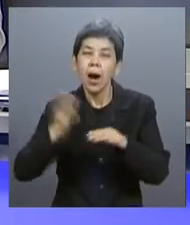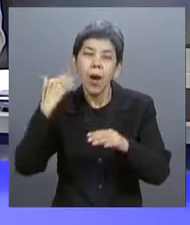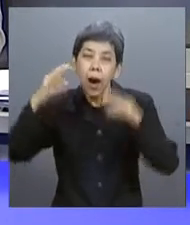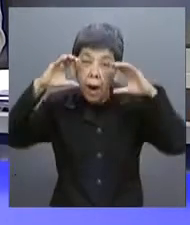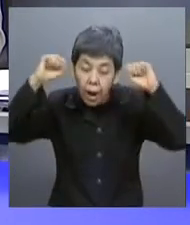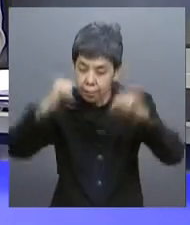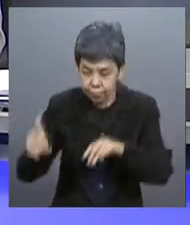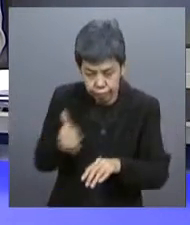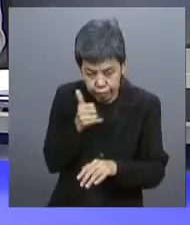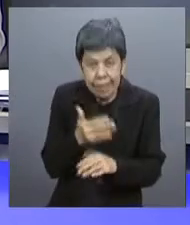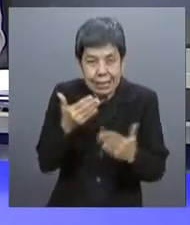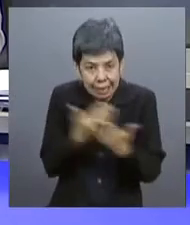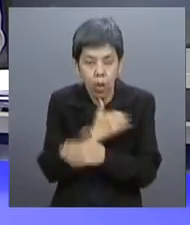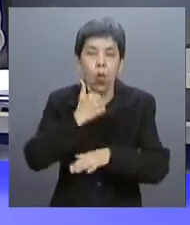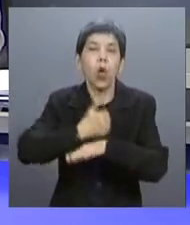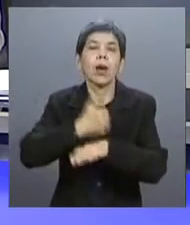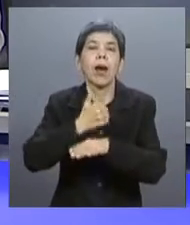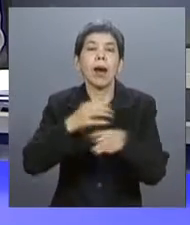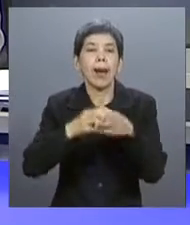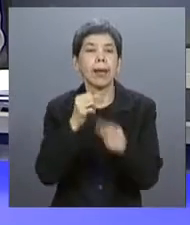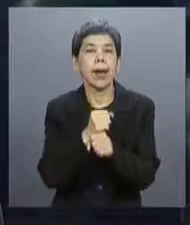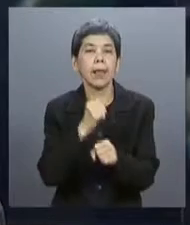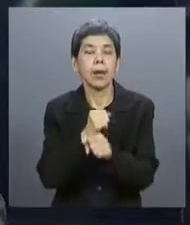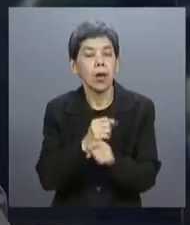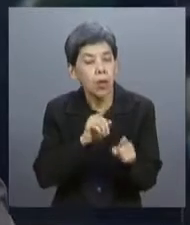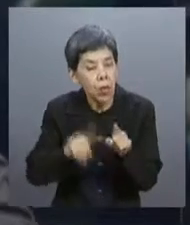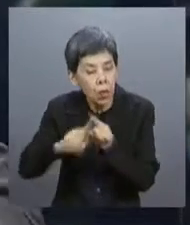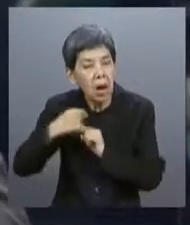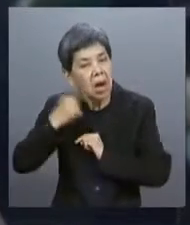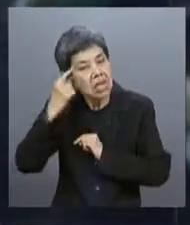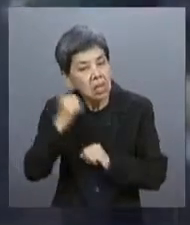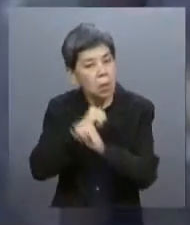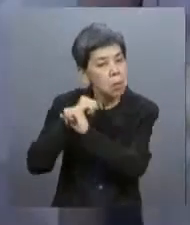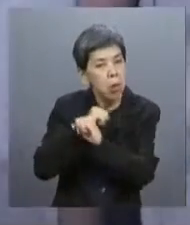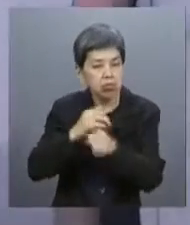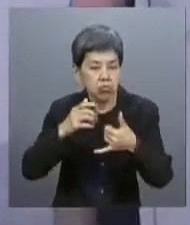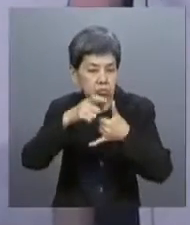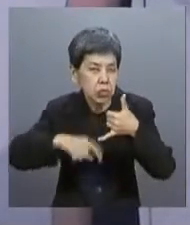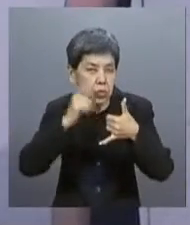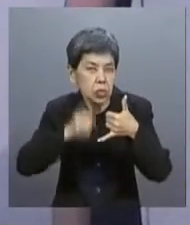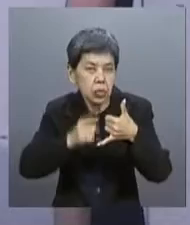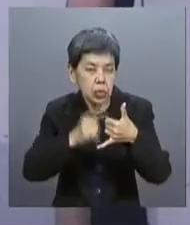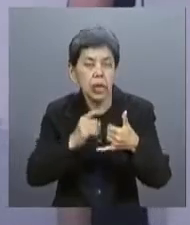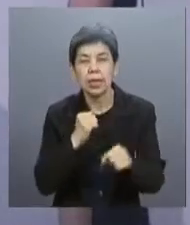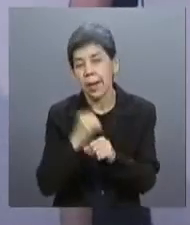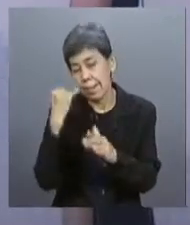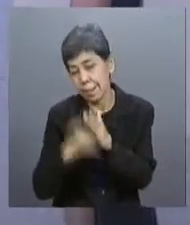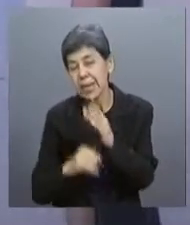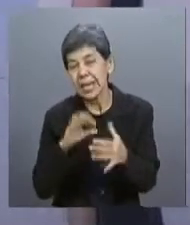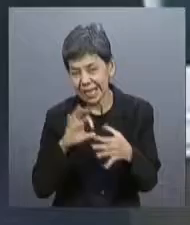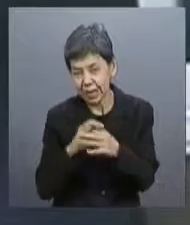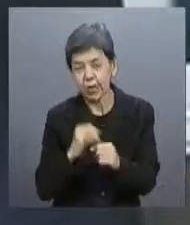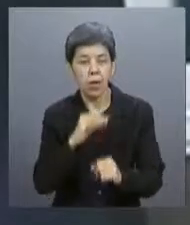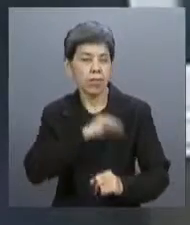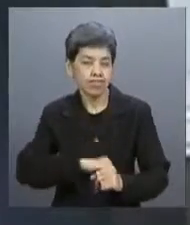ดีให้มาทำหน้าที่หัวหน้าคณะทำงานซึ่งหลายฝ่ายก็มองว่าเป็นการปกป้องอดีตผู้นำจากการถูกดำเนินคดีข้อกล่าวหาทุจ